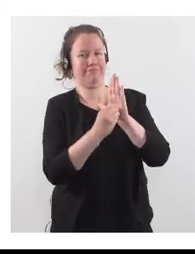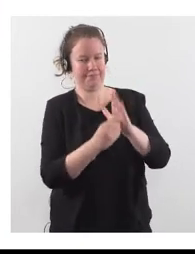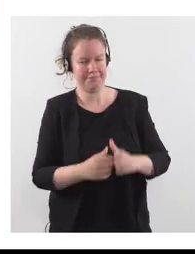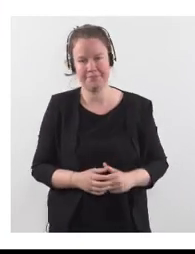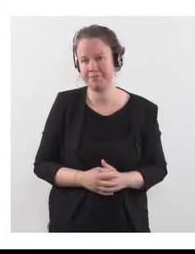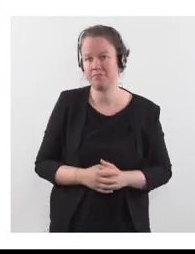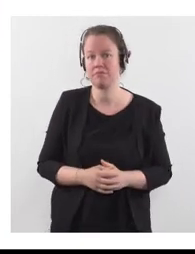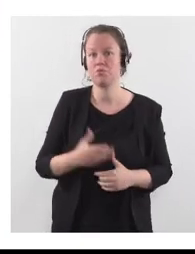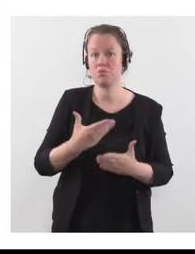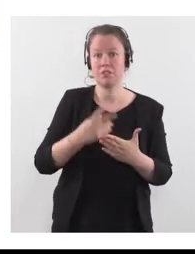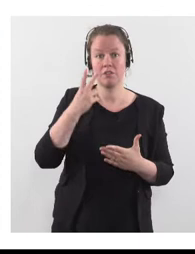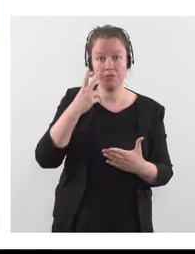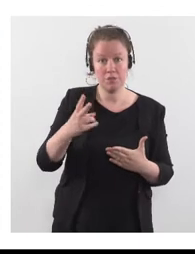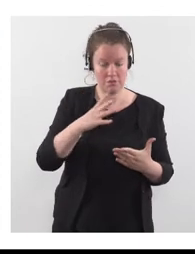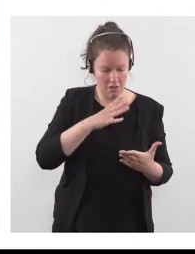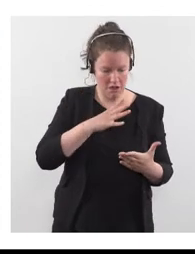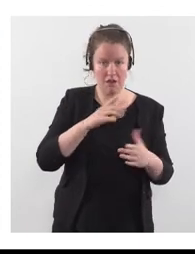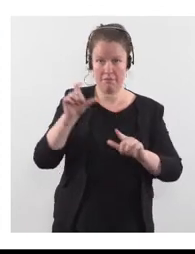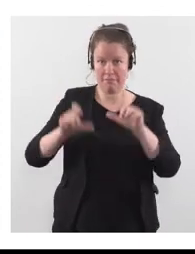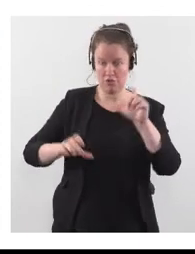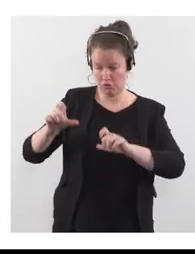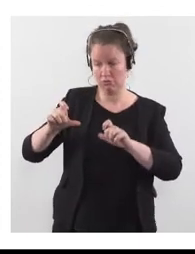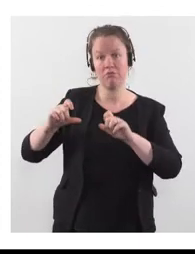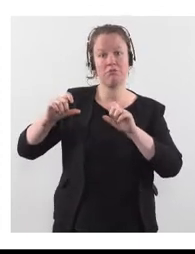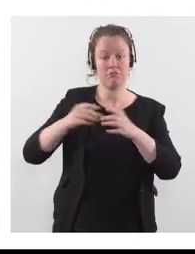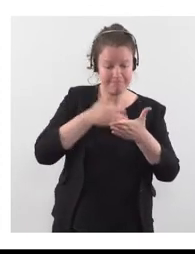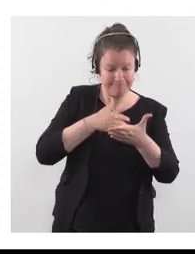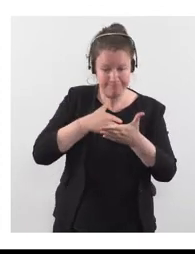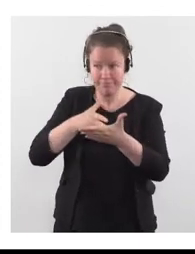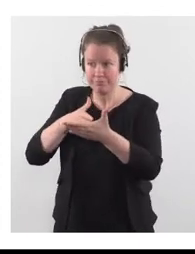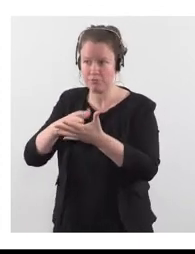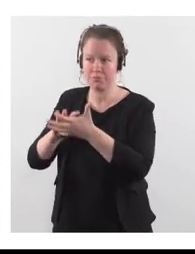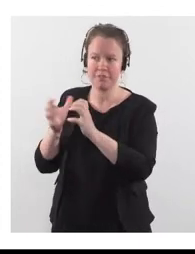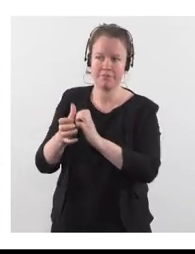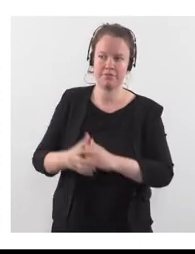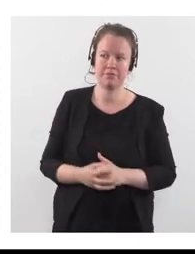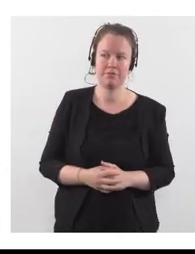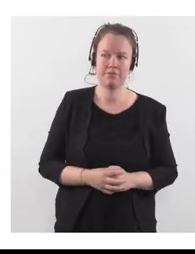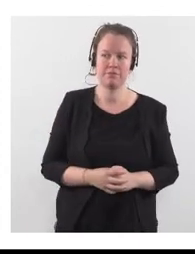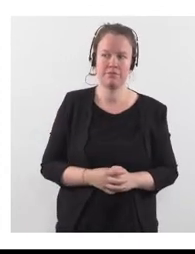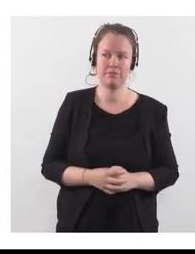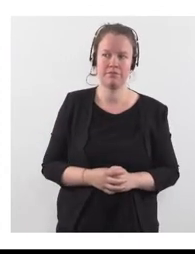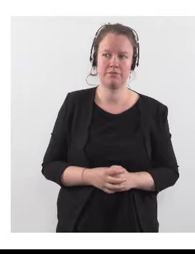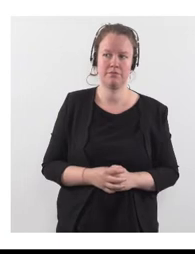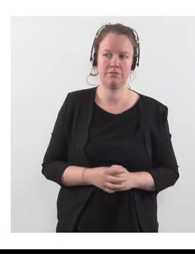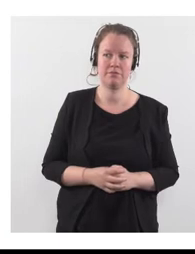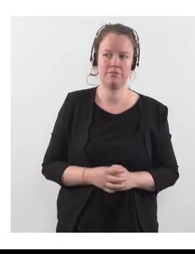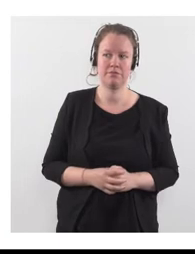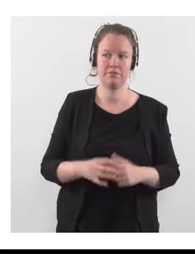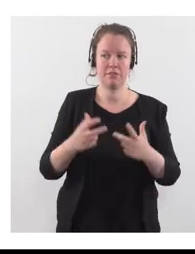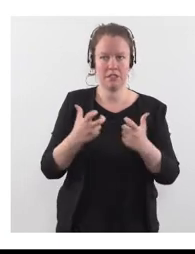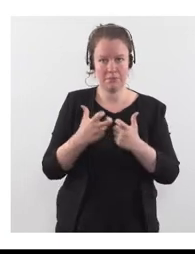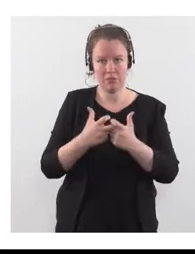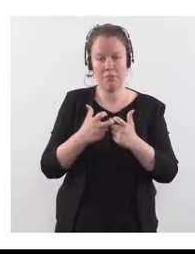confrontées ces personnes. Et alors, par exemple, pour les permis de conduire, les demandeurs